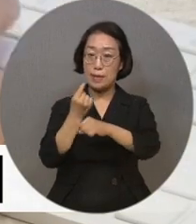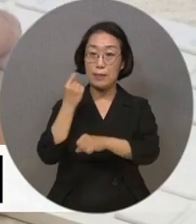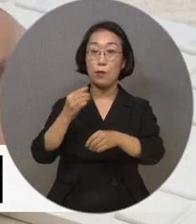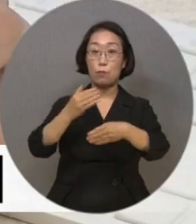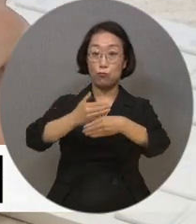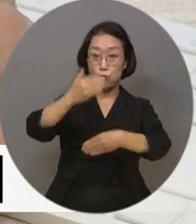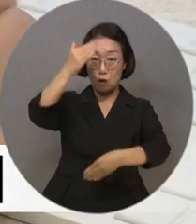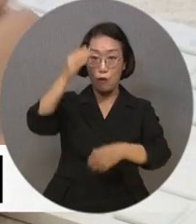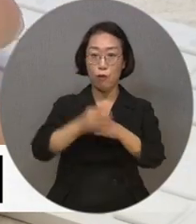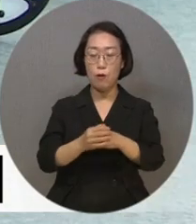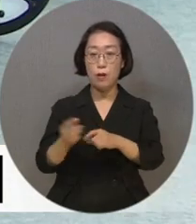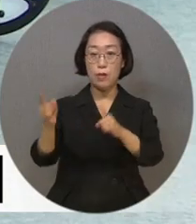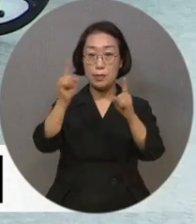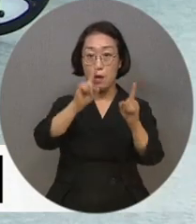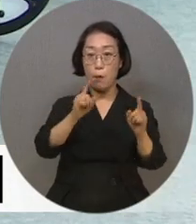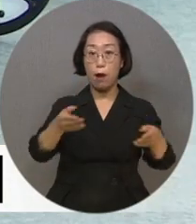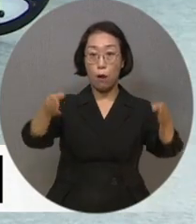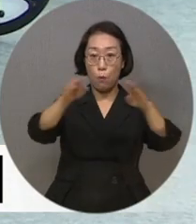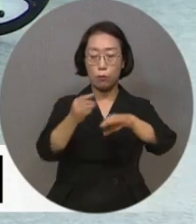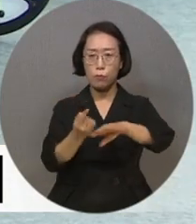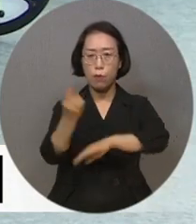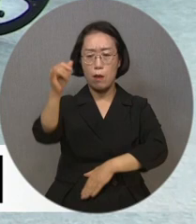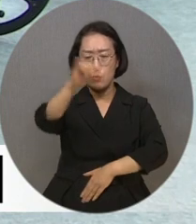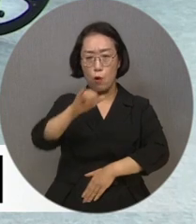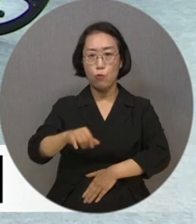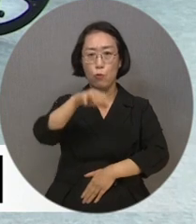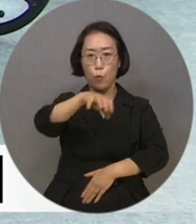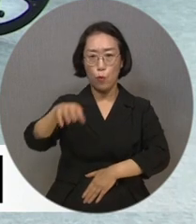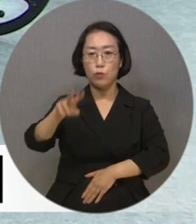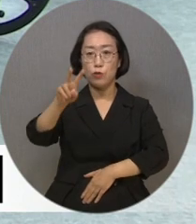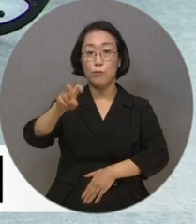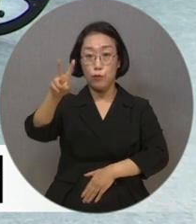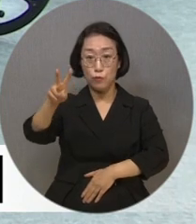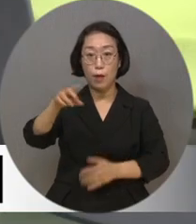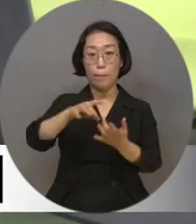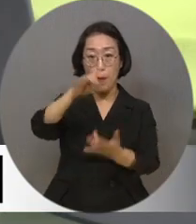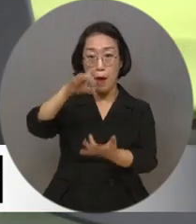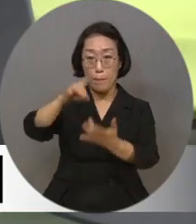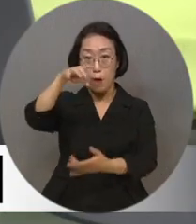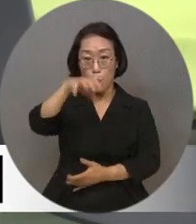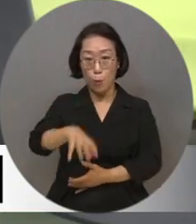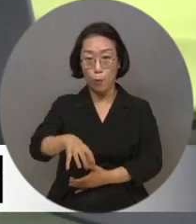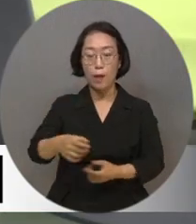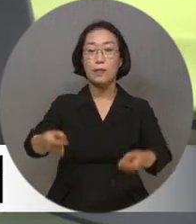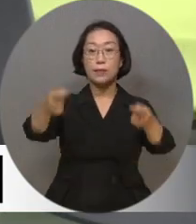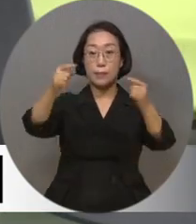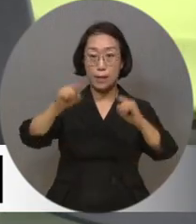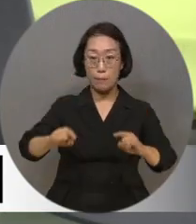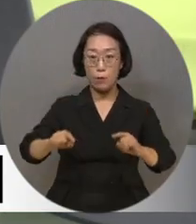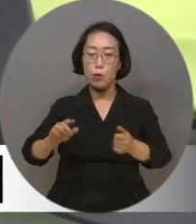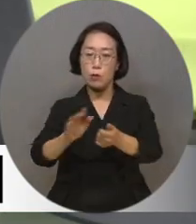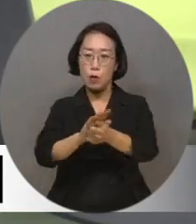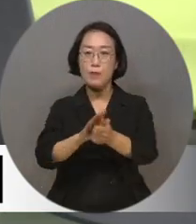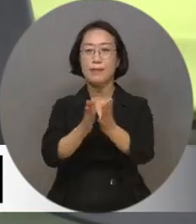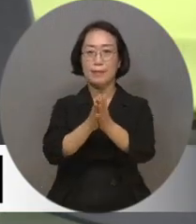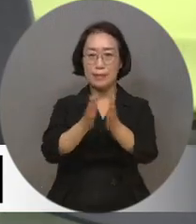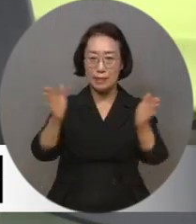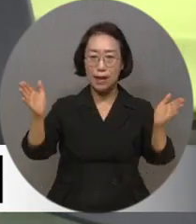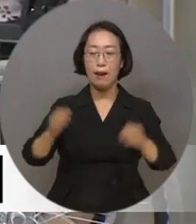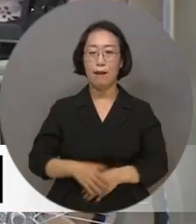열었으며 재활원 외에도 전국 22개 의료기관이 사업에 참여하고 있고 그중 12개소가 서비스를